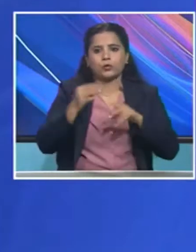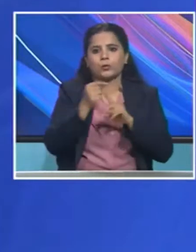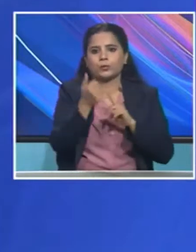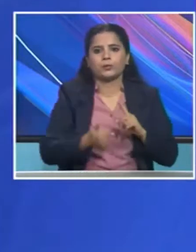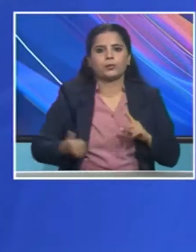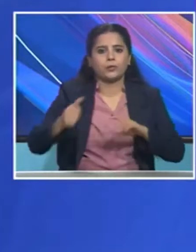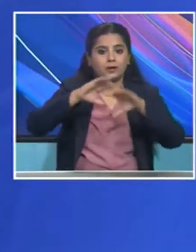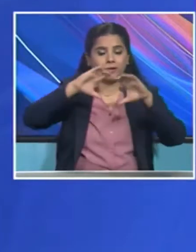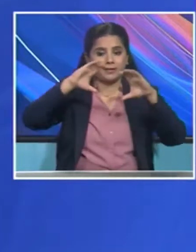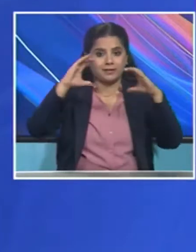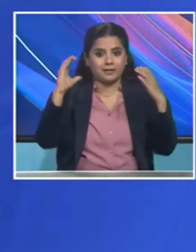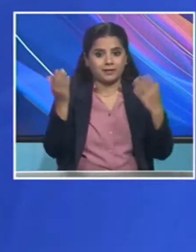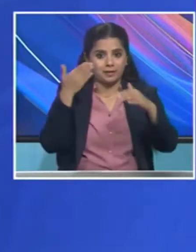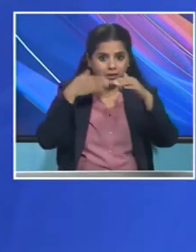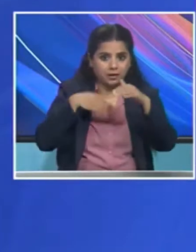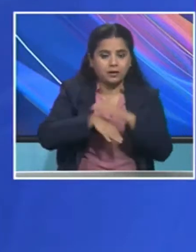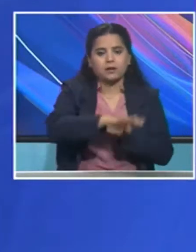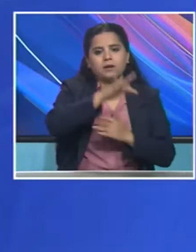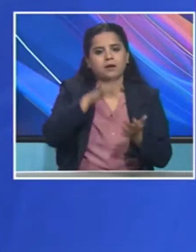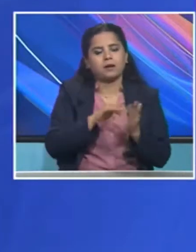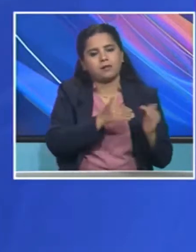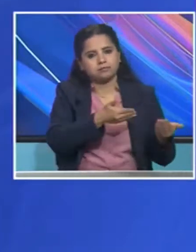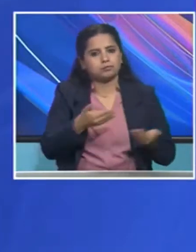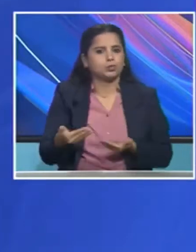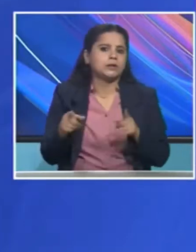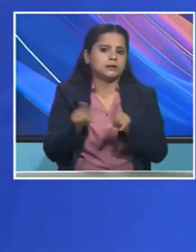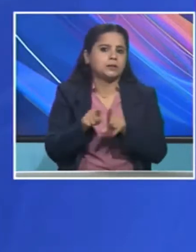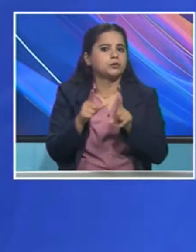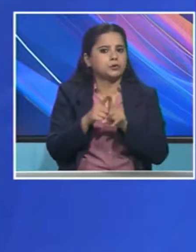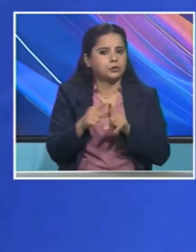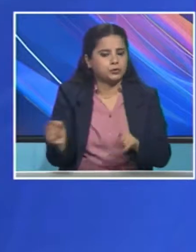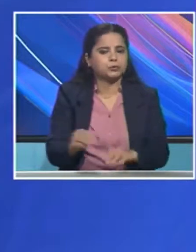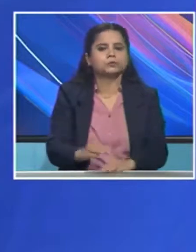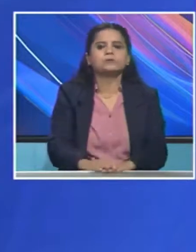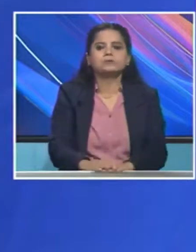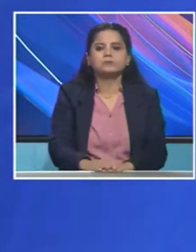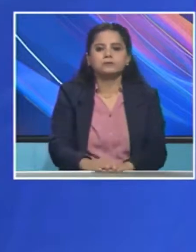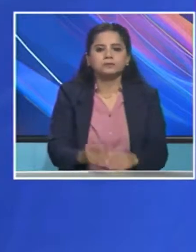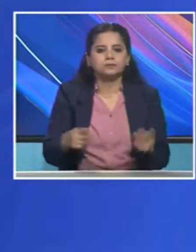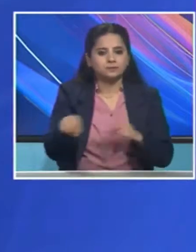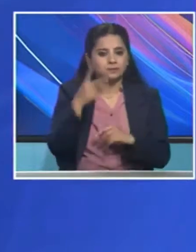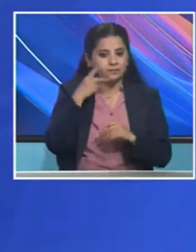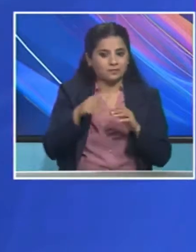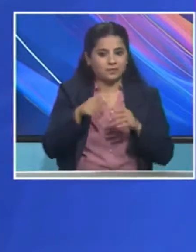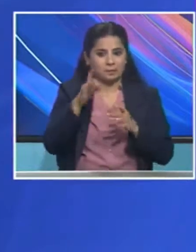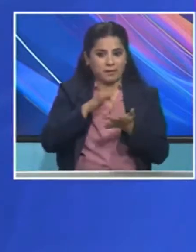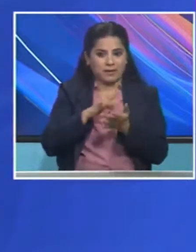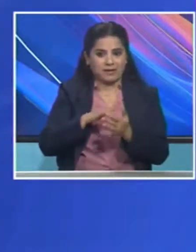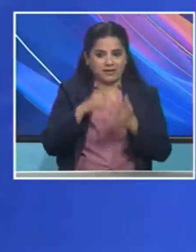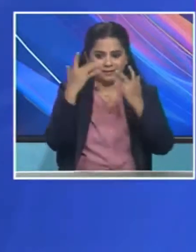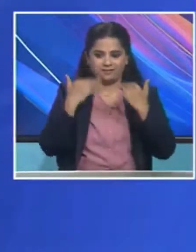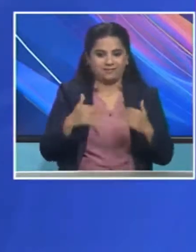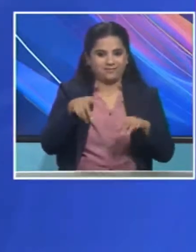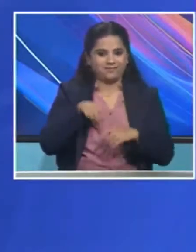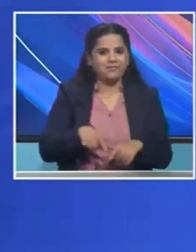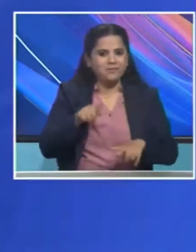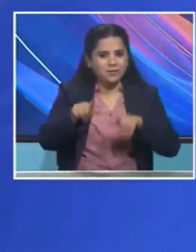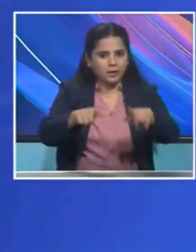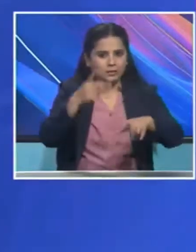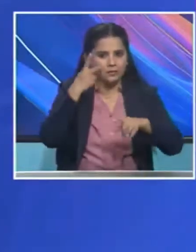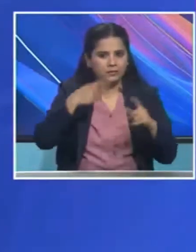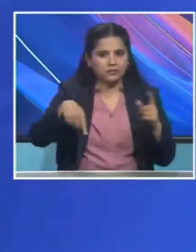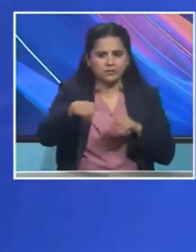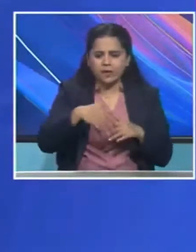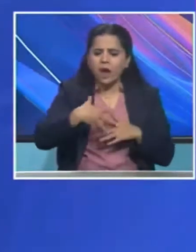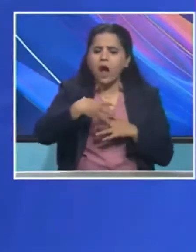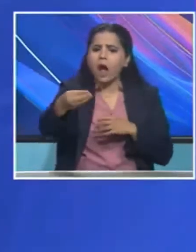के केंद्रीय कक्ष में संबोधन होगा। ये प्रांगण भव्य शानदार प्रांगण